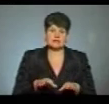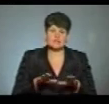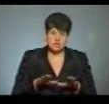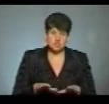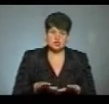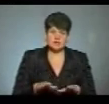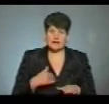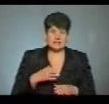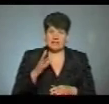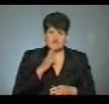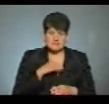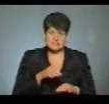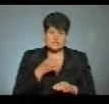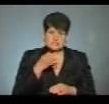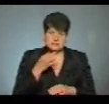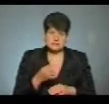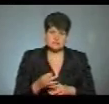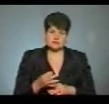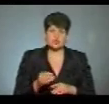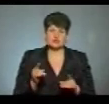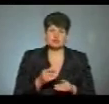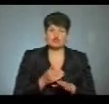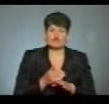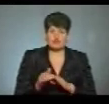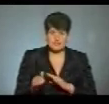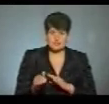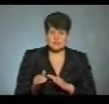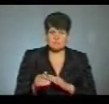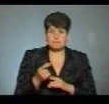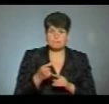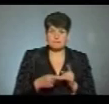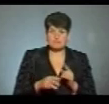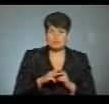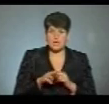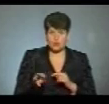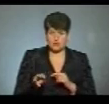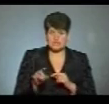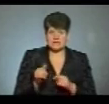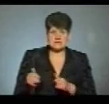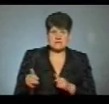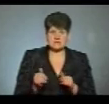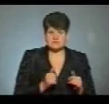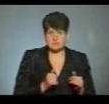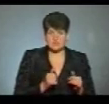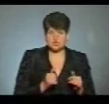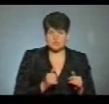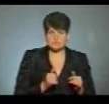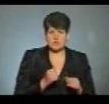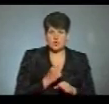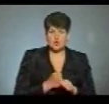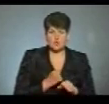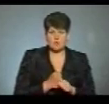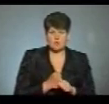не встиг проінформувати щодо виділення 500 000 на забезпечення